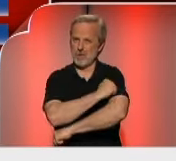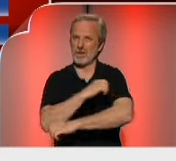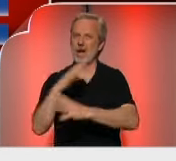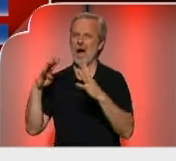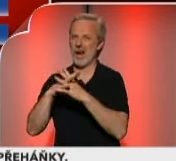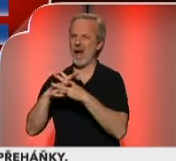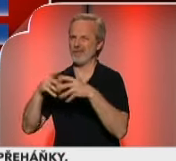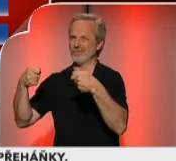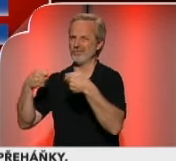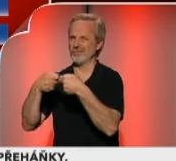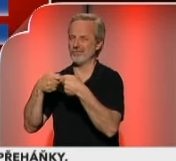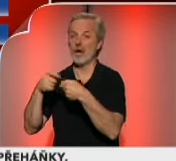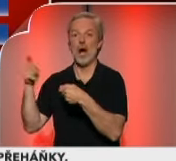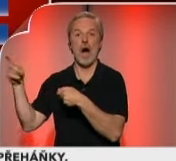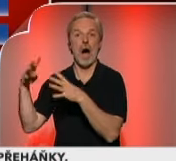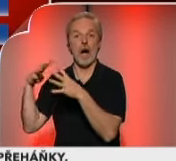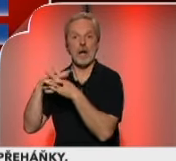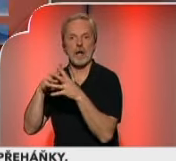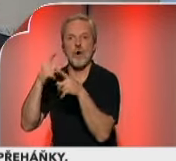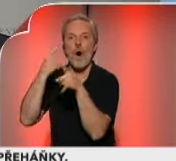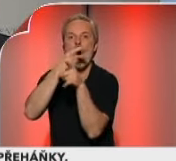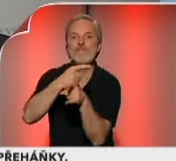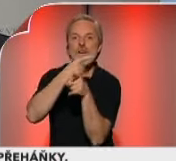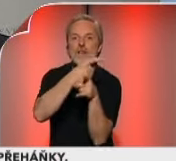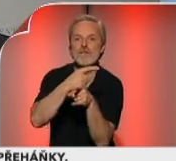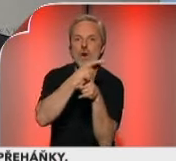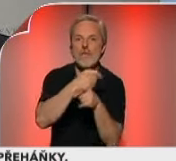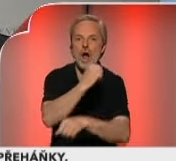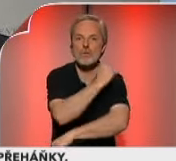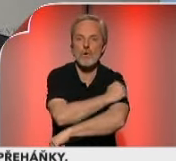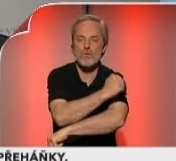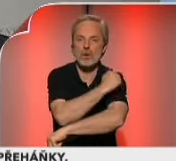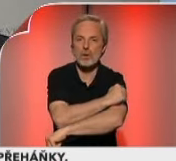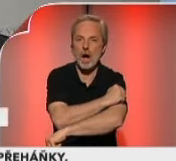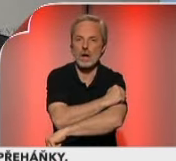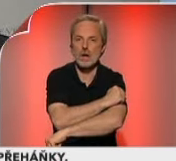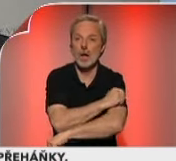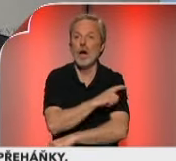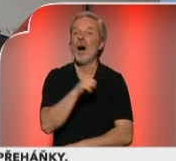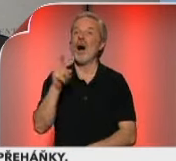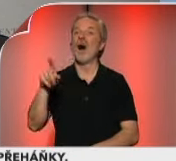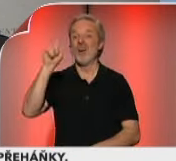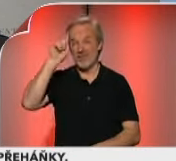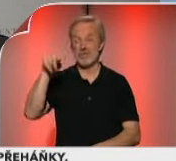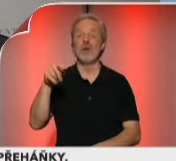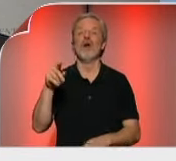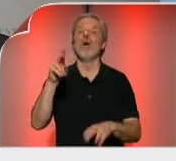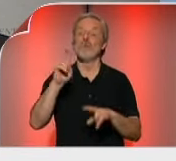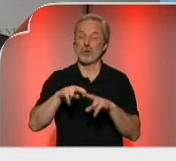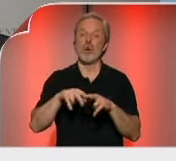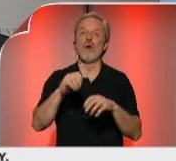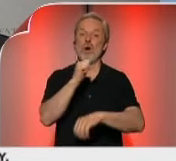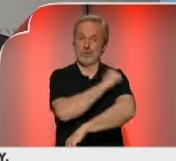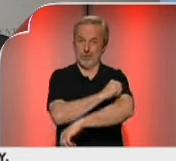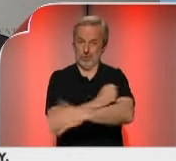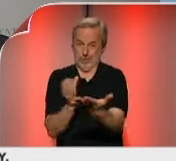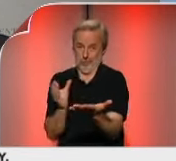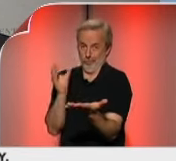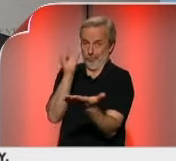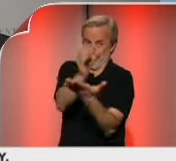sobotku neskutečně velký vliv a také se mu podařilo když Bohuslav Sobotka se stal předsedou sociální